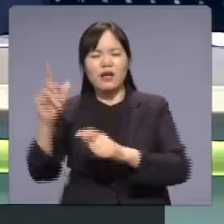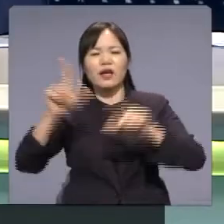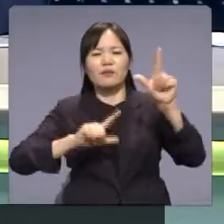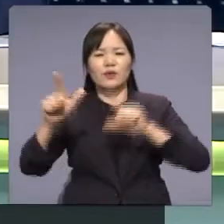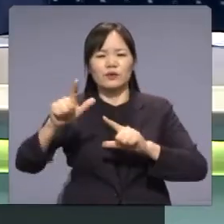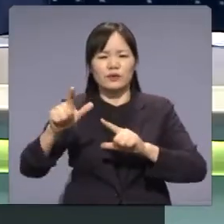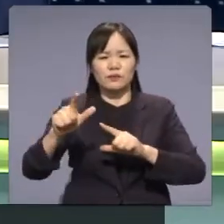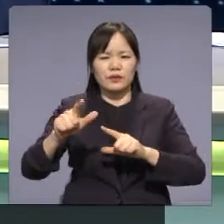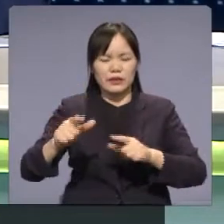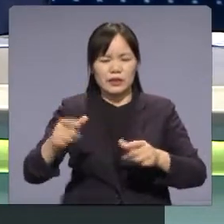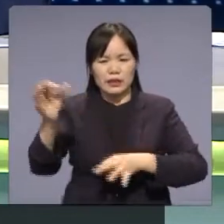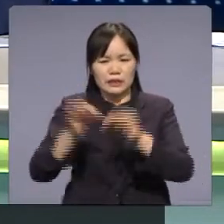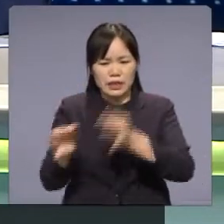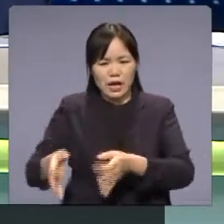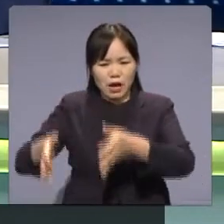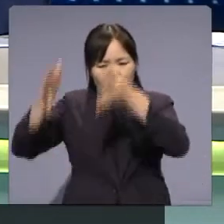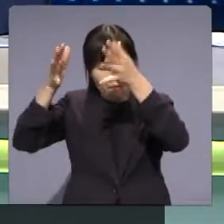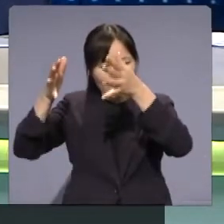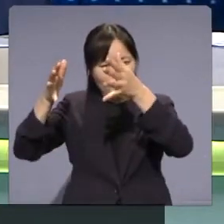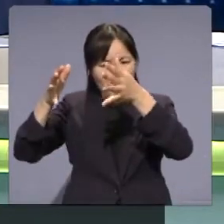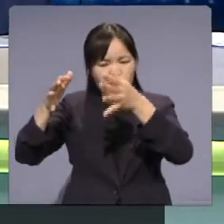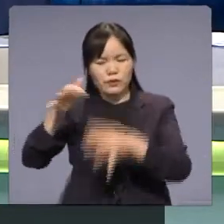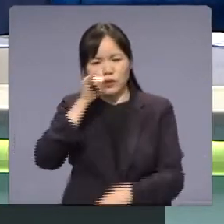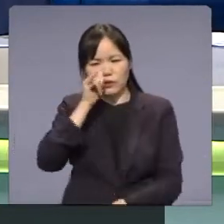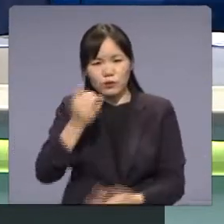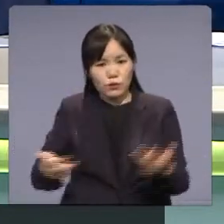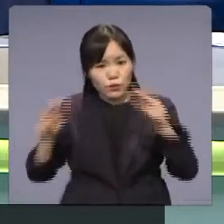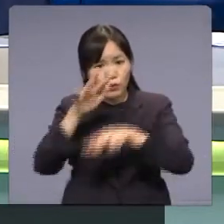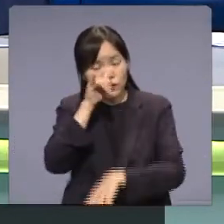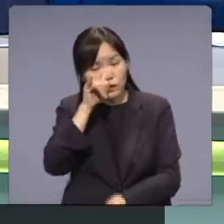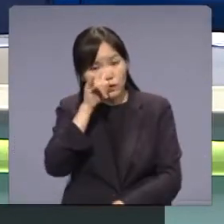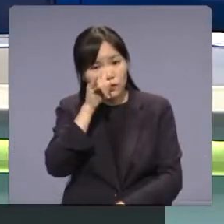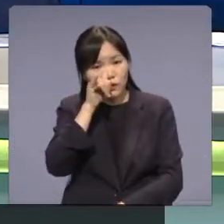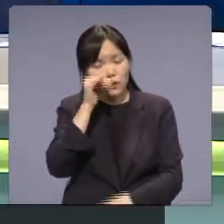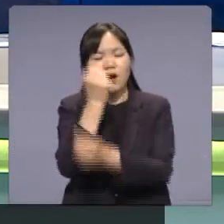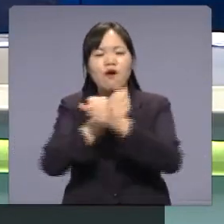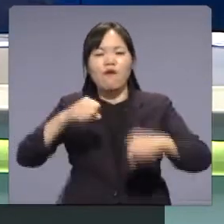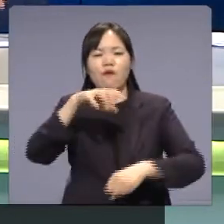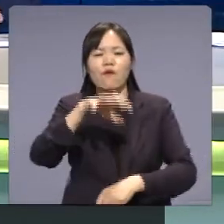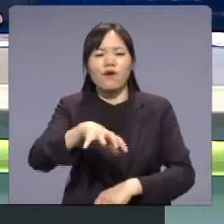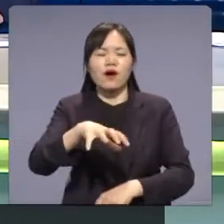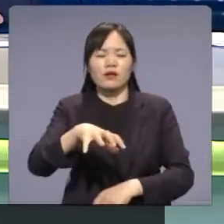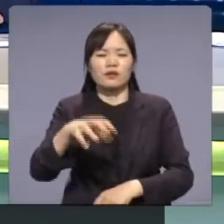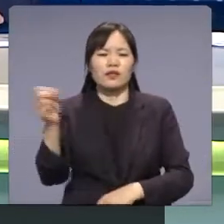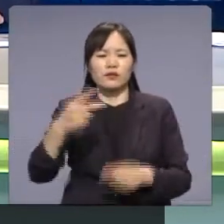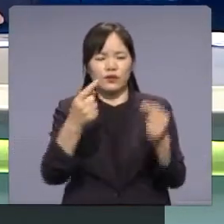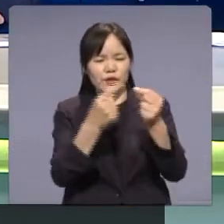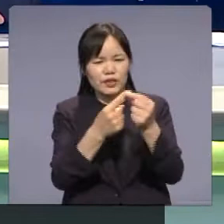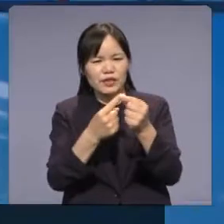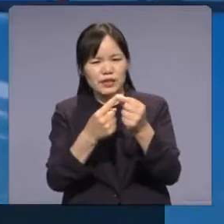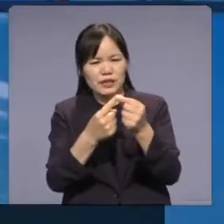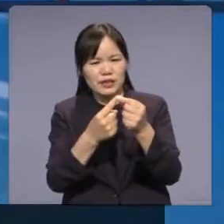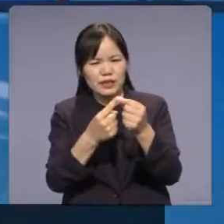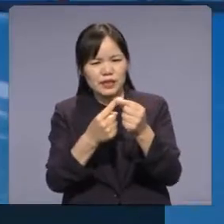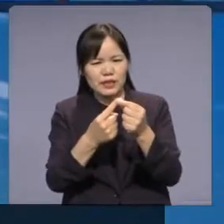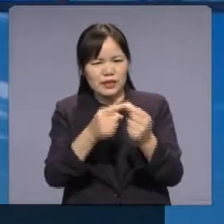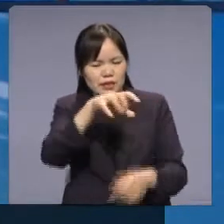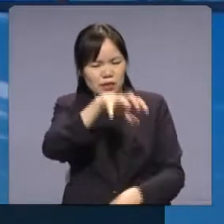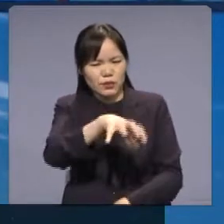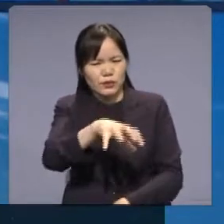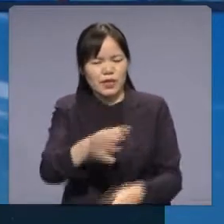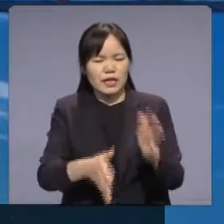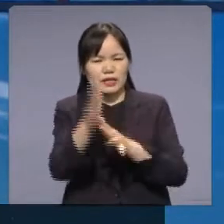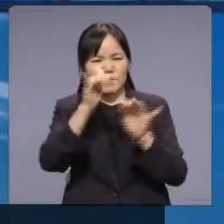아까 잠깐 주상복합 얘기도 하셨고 예. 공원도 좀 들어갑니까? 아, 그렇죠. 광장이나 이렇게 일부도 이쪽 부분에는